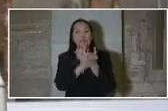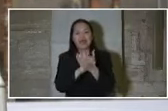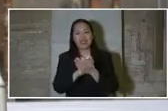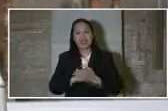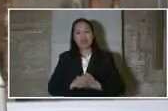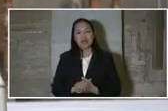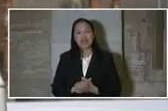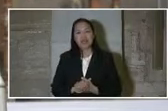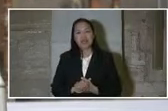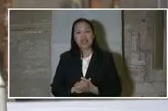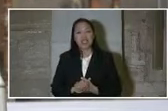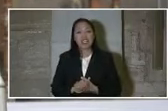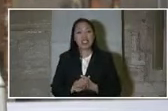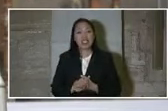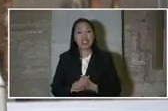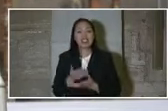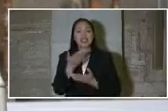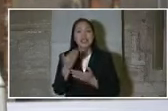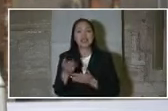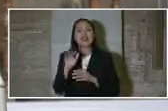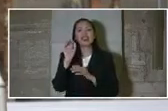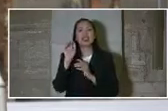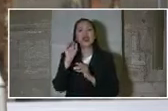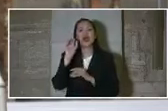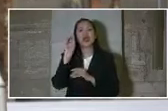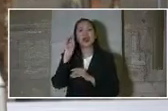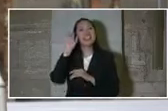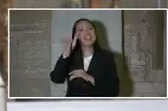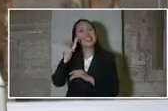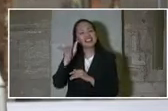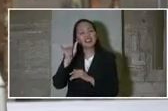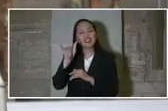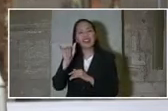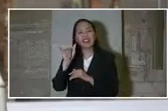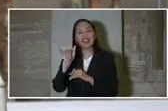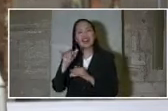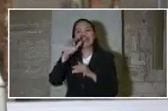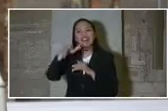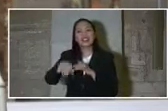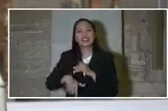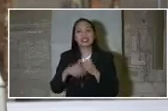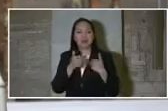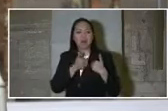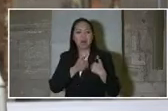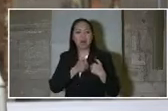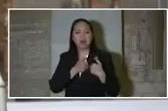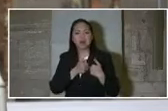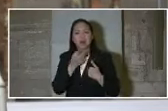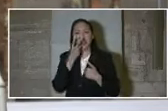Kapag sinagot mo na, makikita mo na ang tunay na kulay.